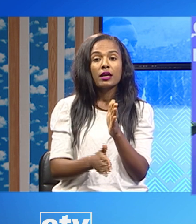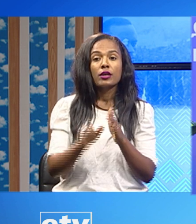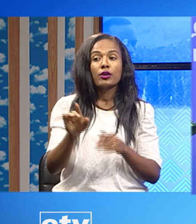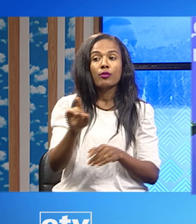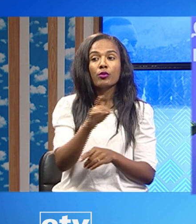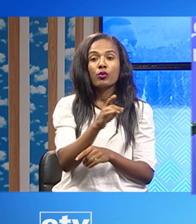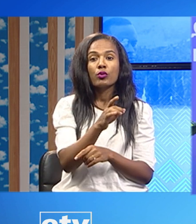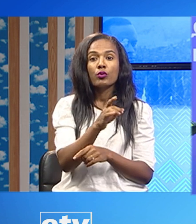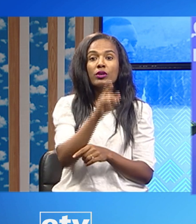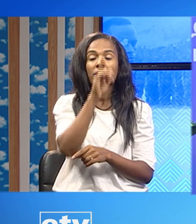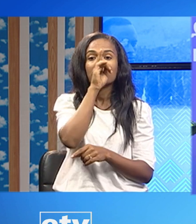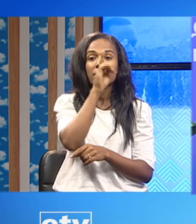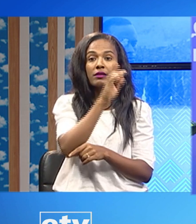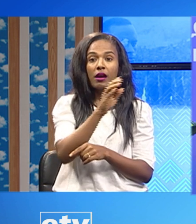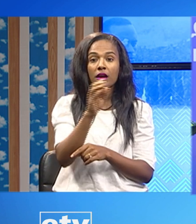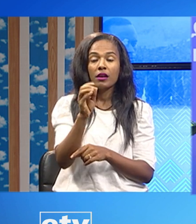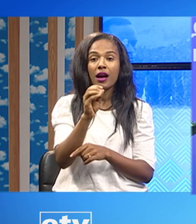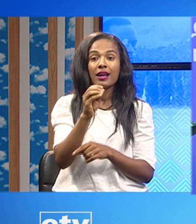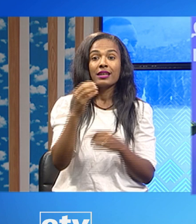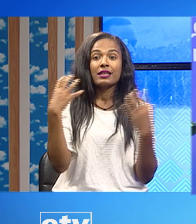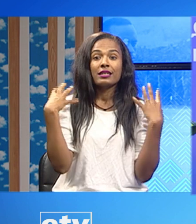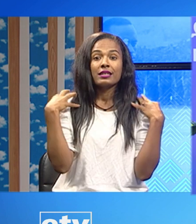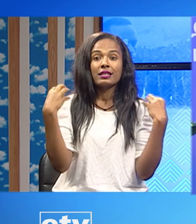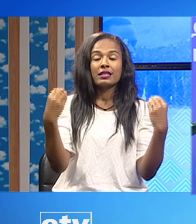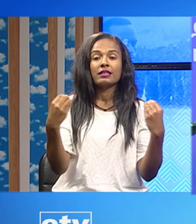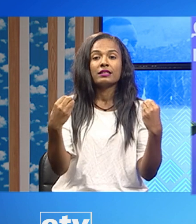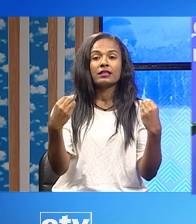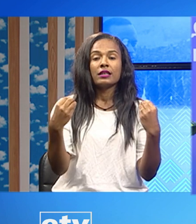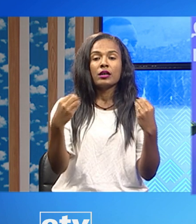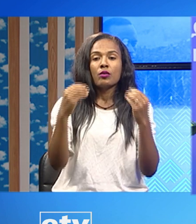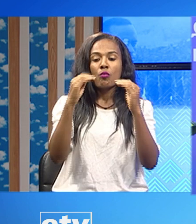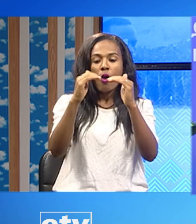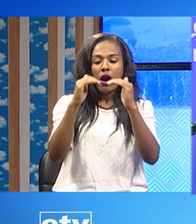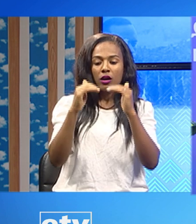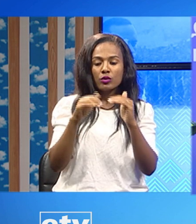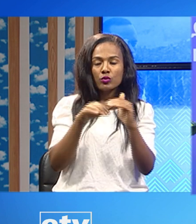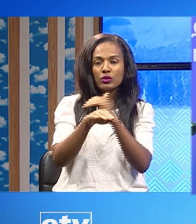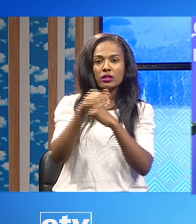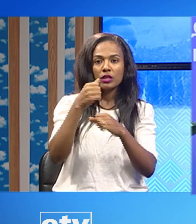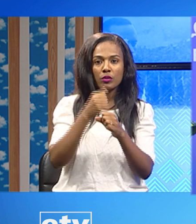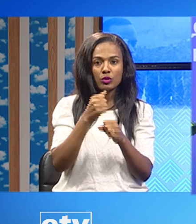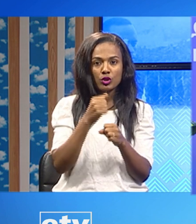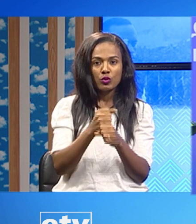የሚሆነው የጸጥታና የደህንነት መዋቅር ውስጥ የሚሰሩ